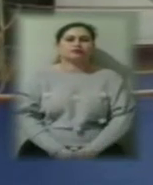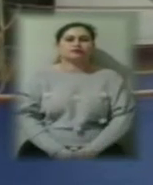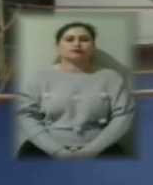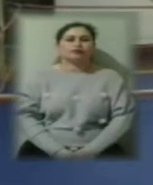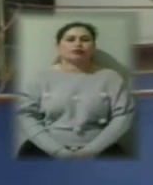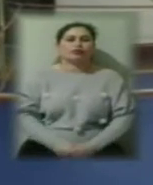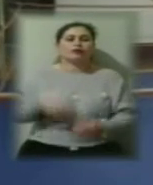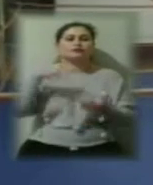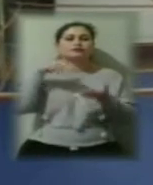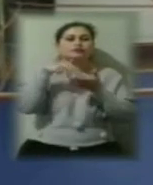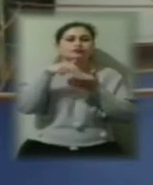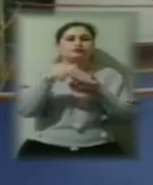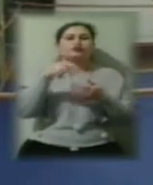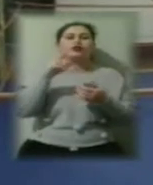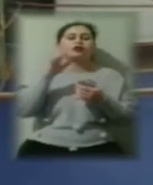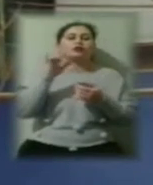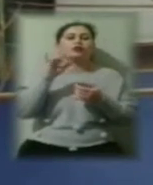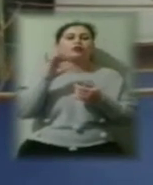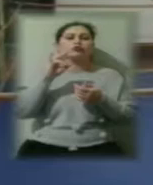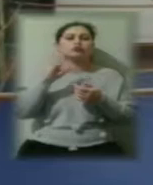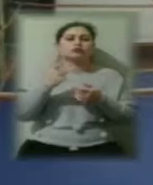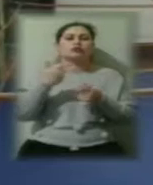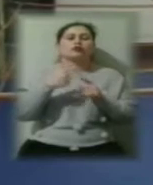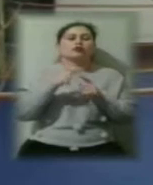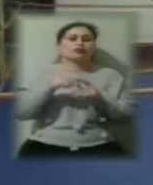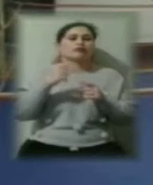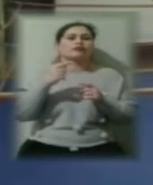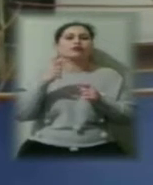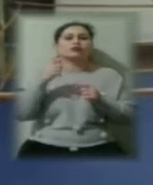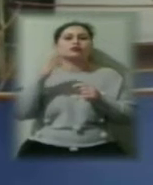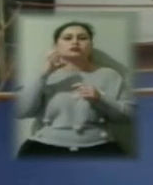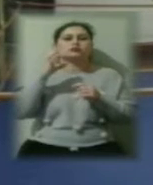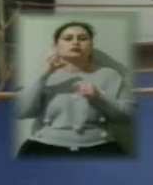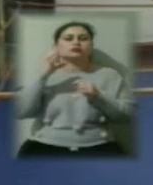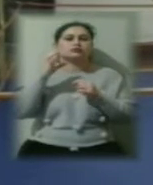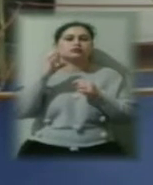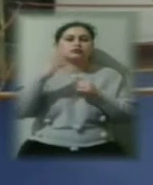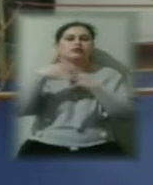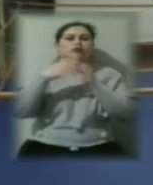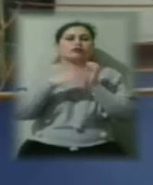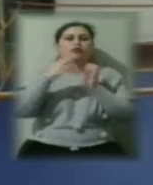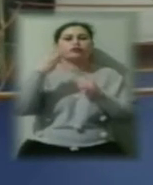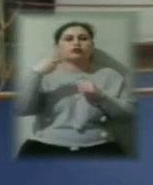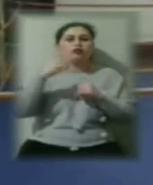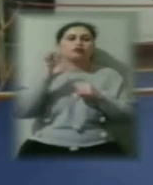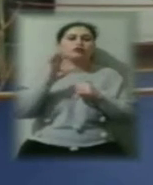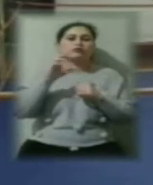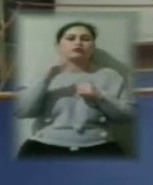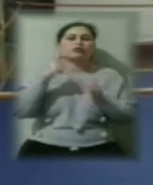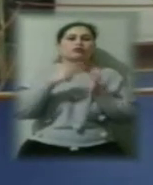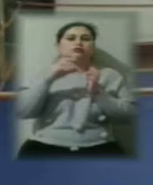чемпіонат світу з кікбоксингу ВАКО, як я казав, з 19 по 27 жовтня в місті Сараєво, Боснія та